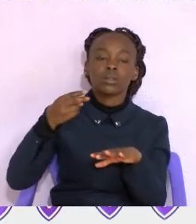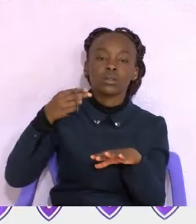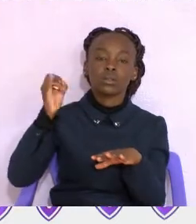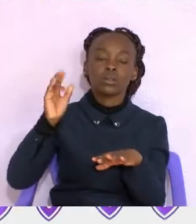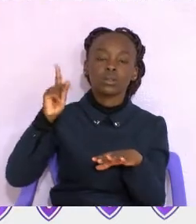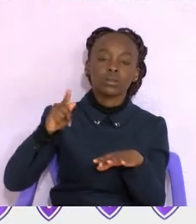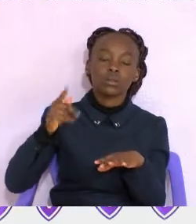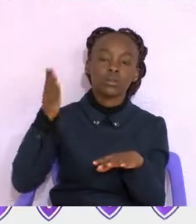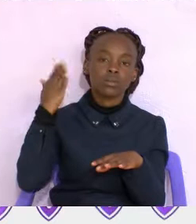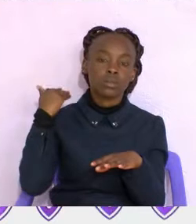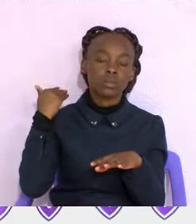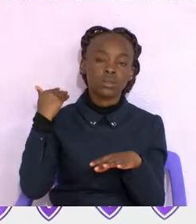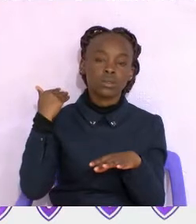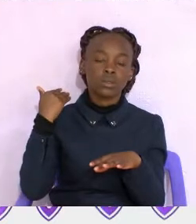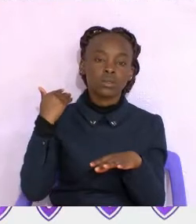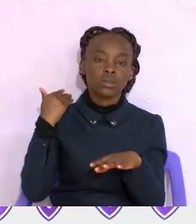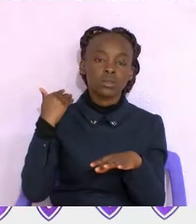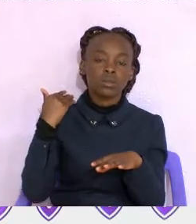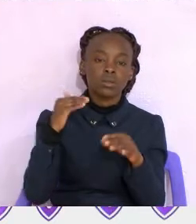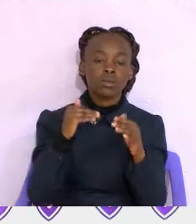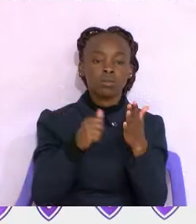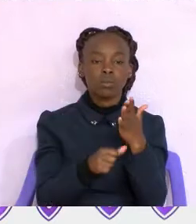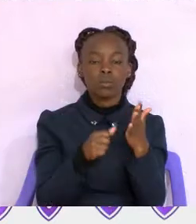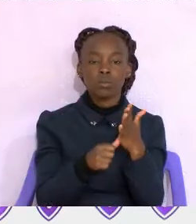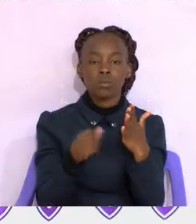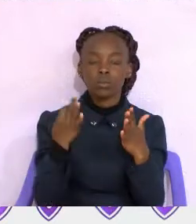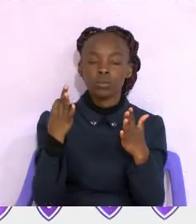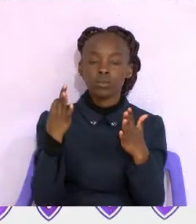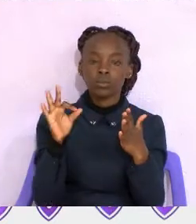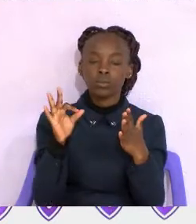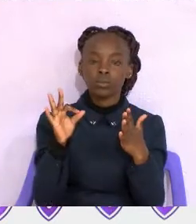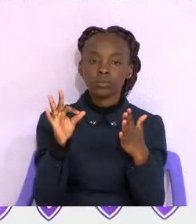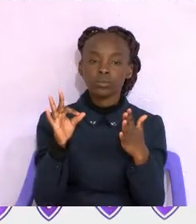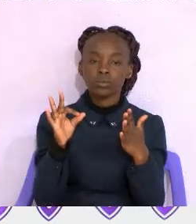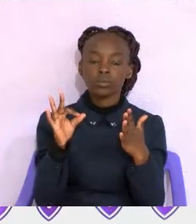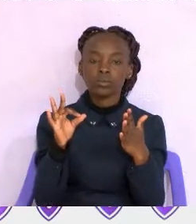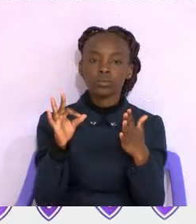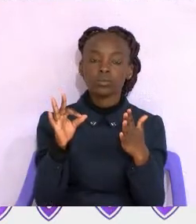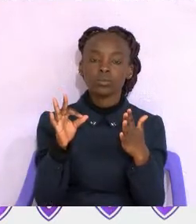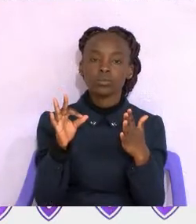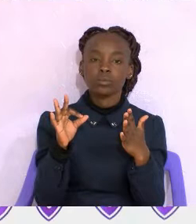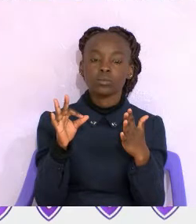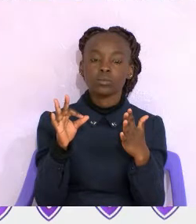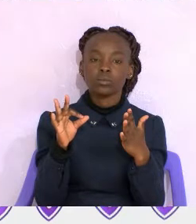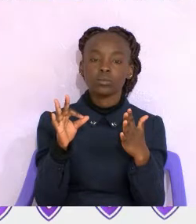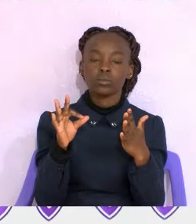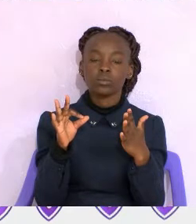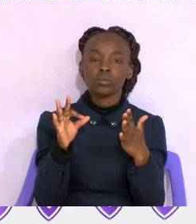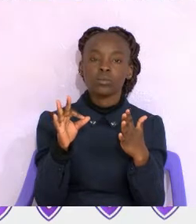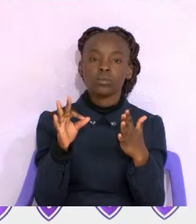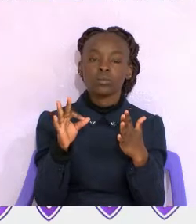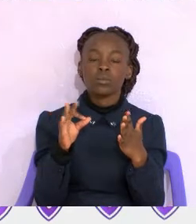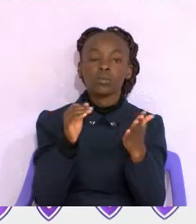matatizo kwa ile meli. Hapo sasa maandiko inasema dhuruba ikainuka kwa sababu ya nani? Jona. May God help